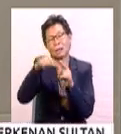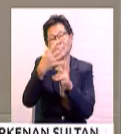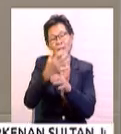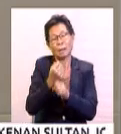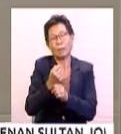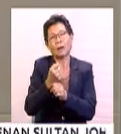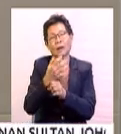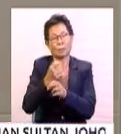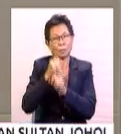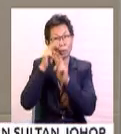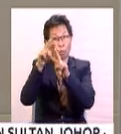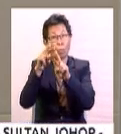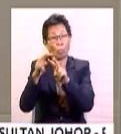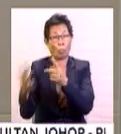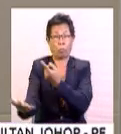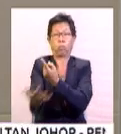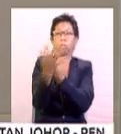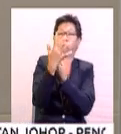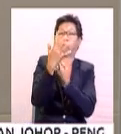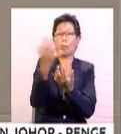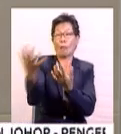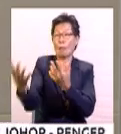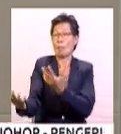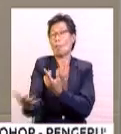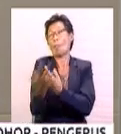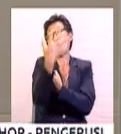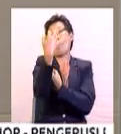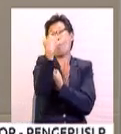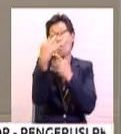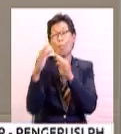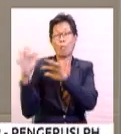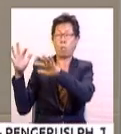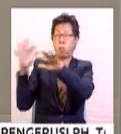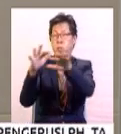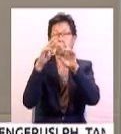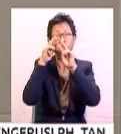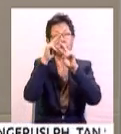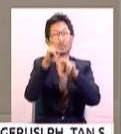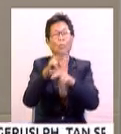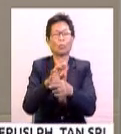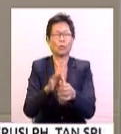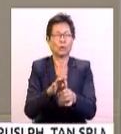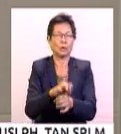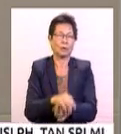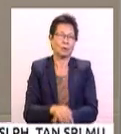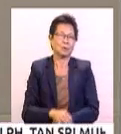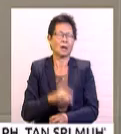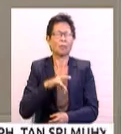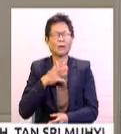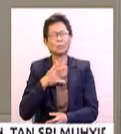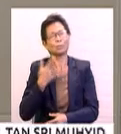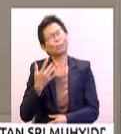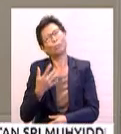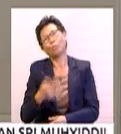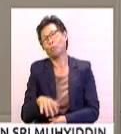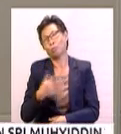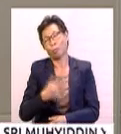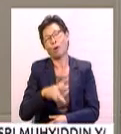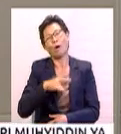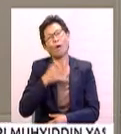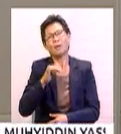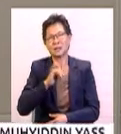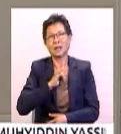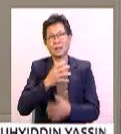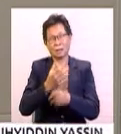dapat tengok ramai orang yang nak tengok Amir mempersembahkan lagu JYKT, Amir rasa macam terharu and Amir dapat